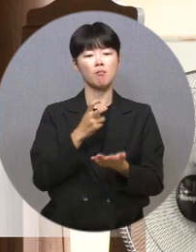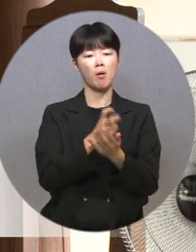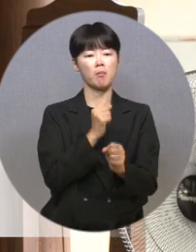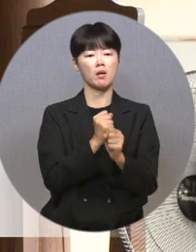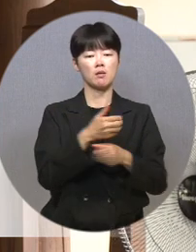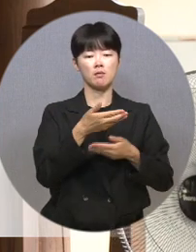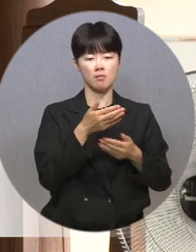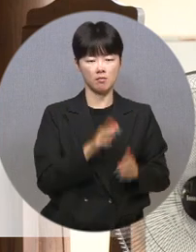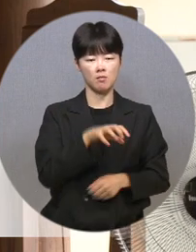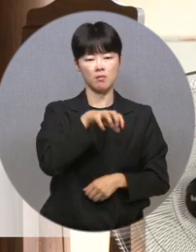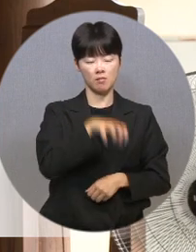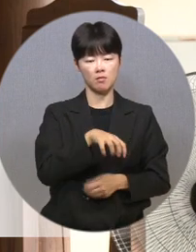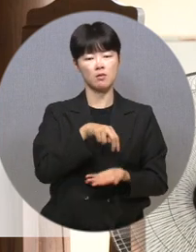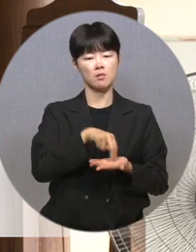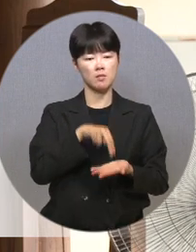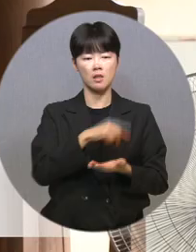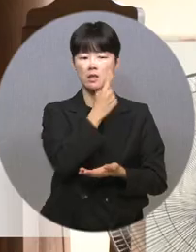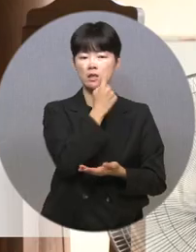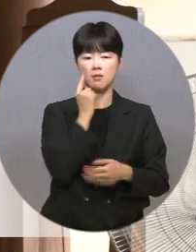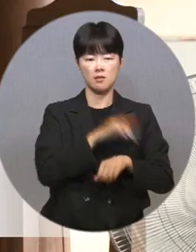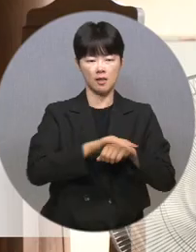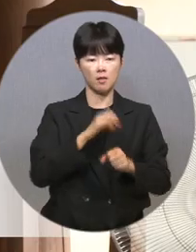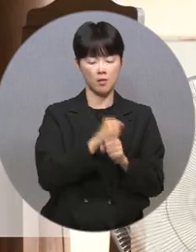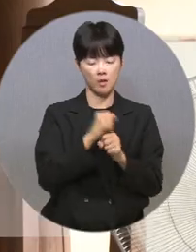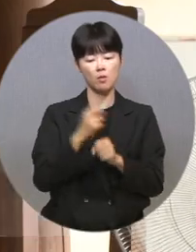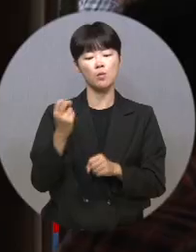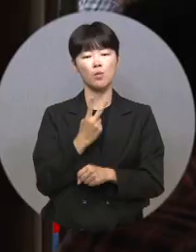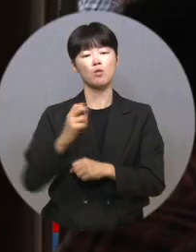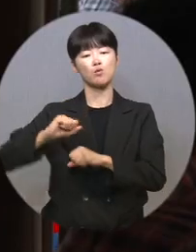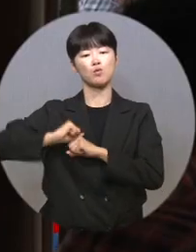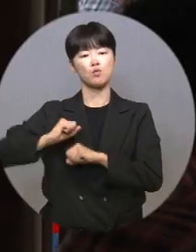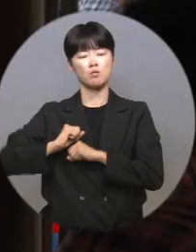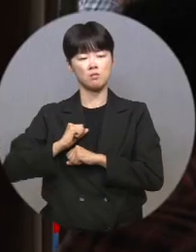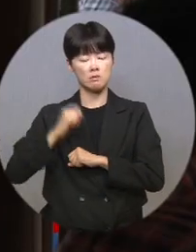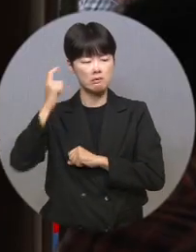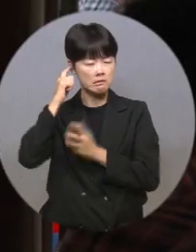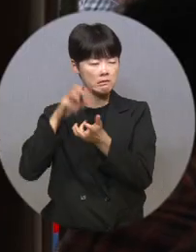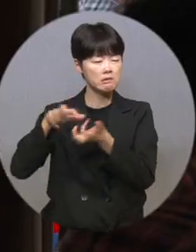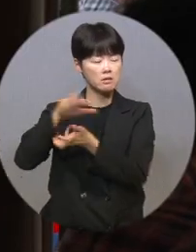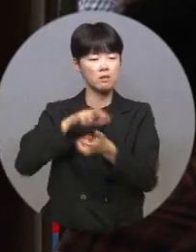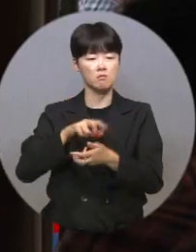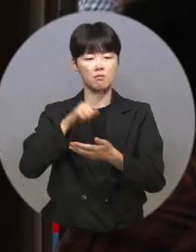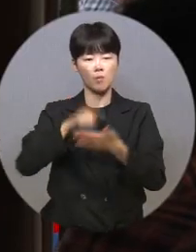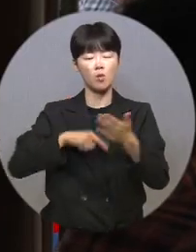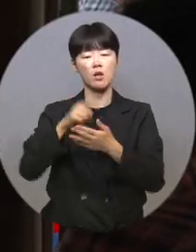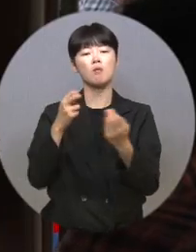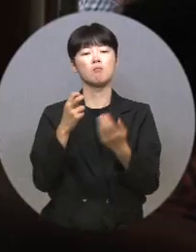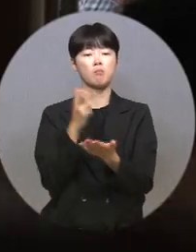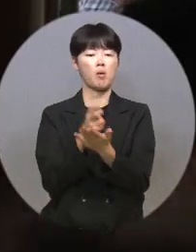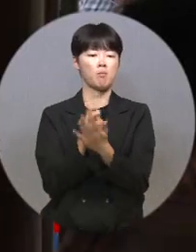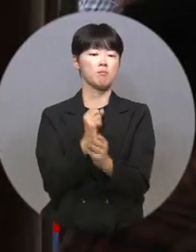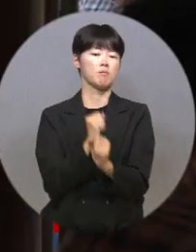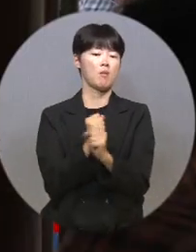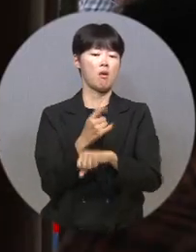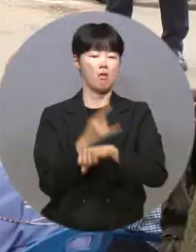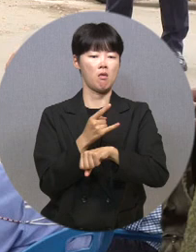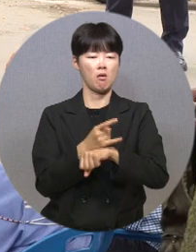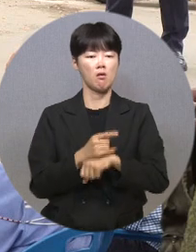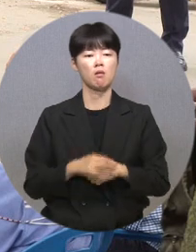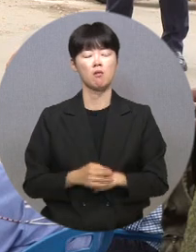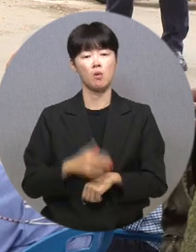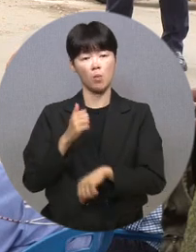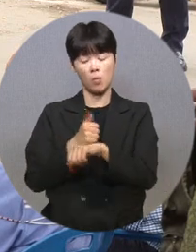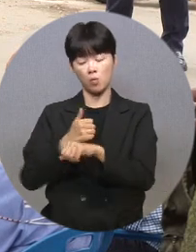군 소음보상법 개정안을 준비를 하고 있습니다. 최선을 다하겠지만 완벽한 대책을 내놓지 못한